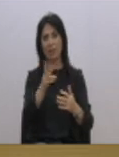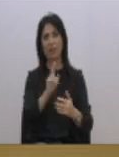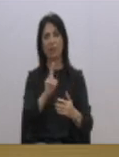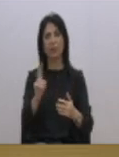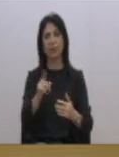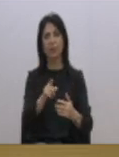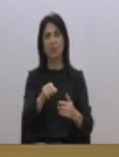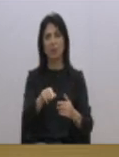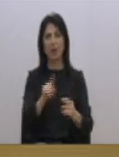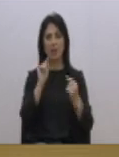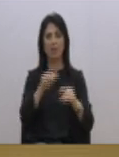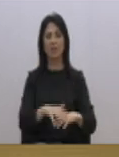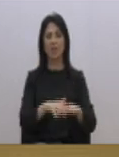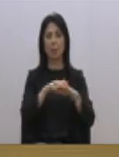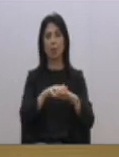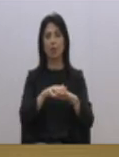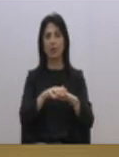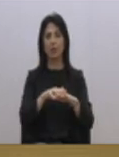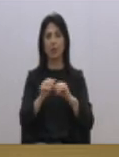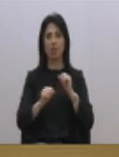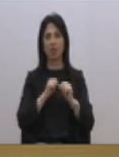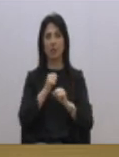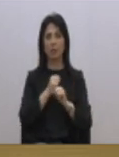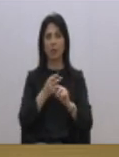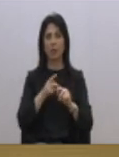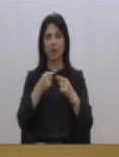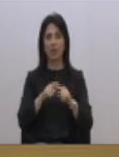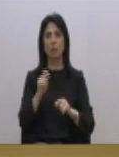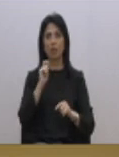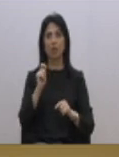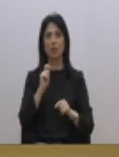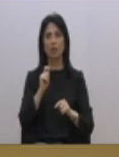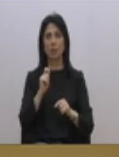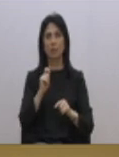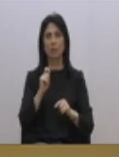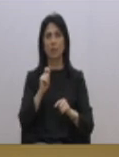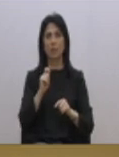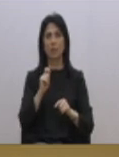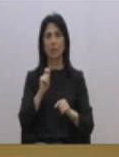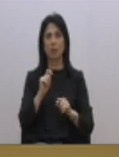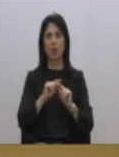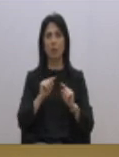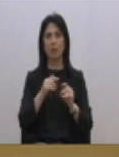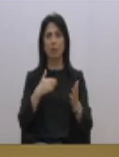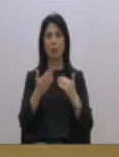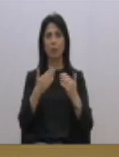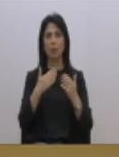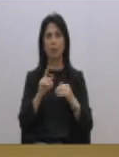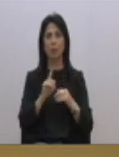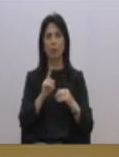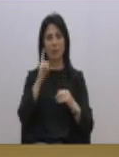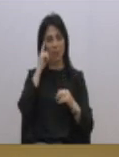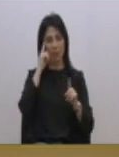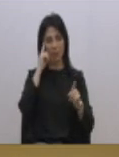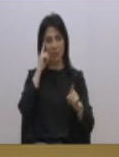რომლებმაც აქ საბოტაჟი შეეცადნენ, რომ მოეწვოს. ამიტომ ტექნიკური შესვენება და მე ოპოზიციას მოუწოდებ, რომ